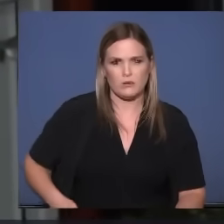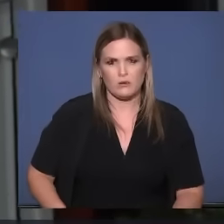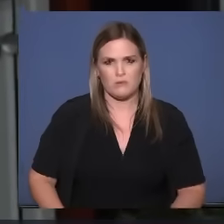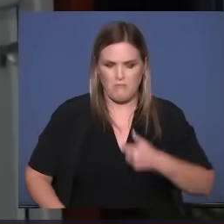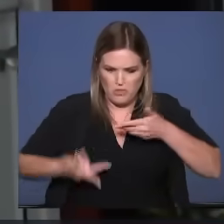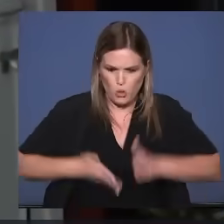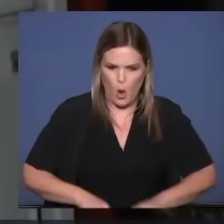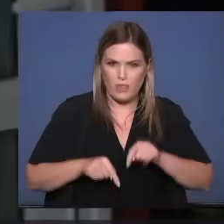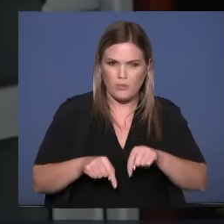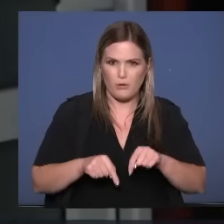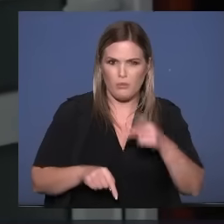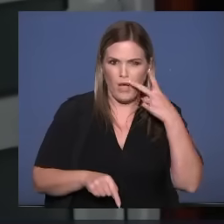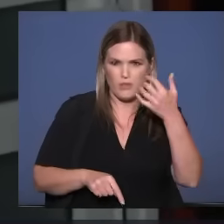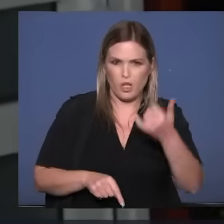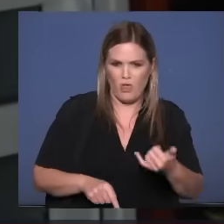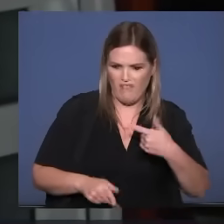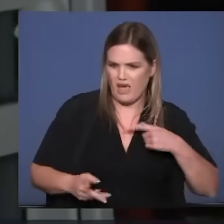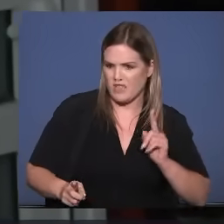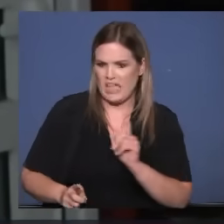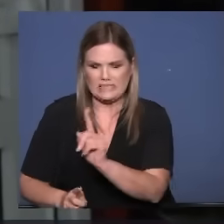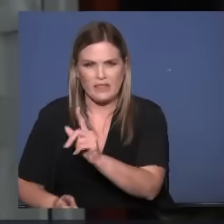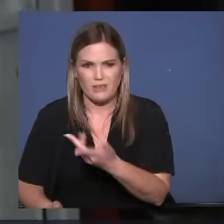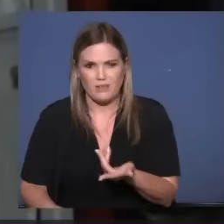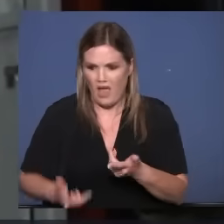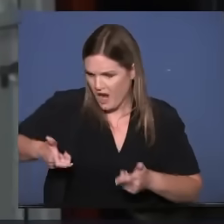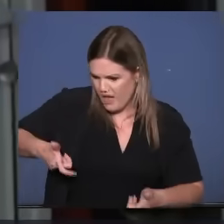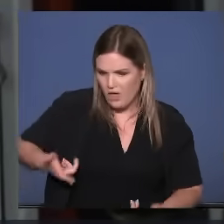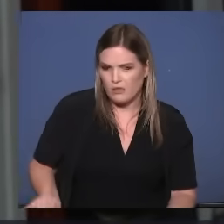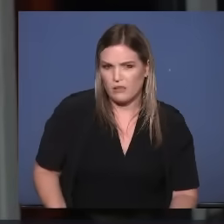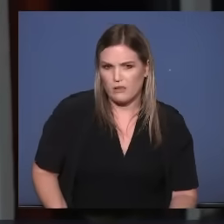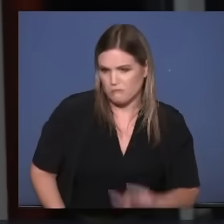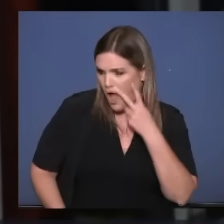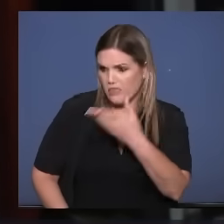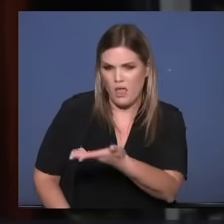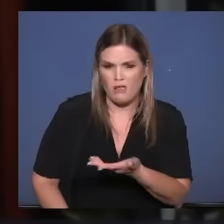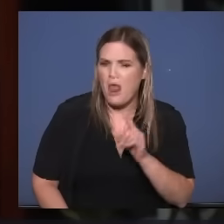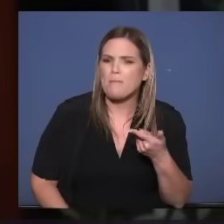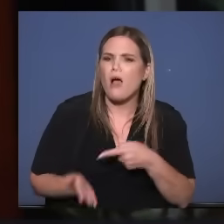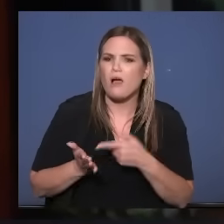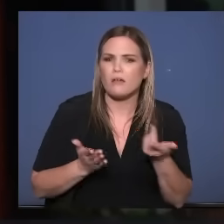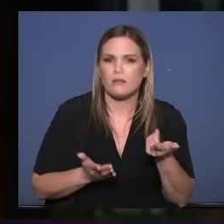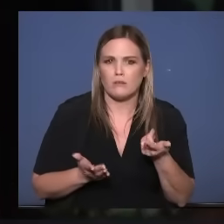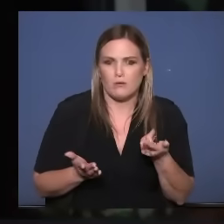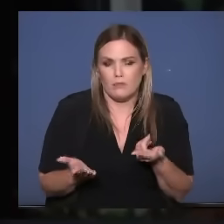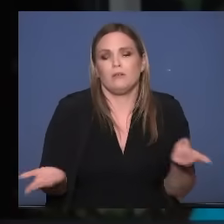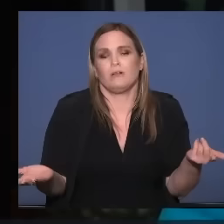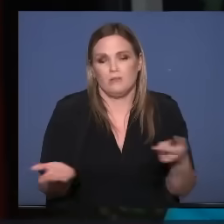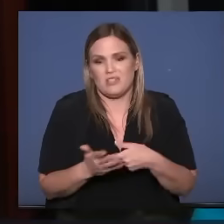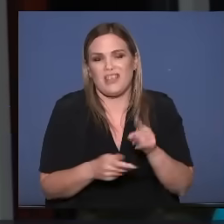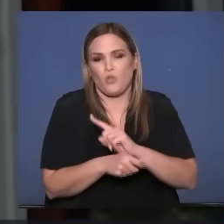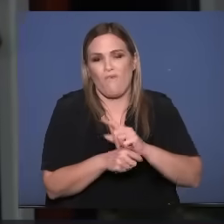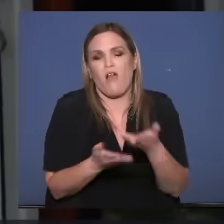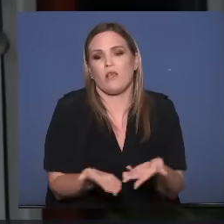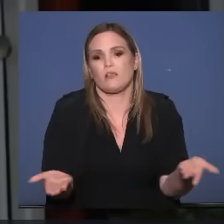ראית עכשיו שבאתם איך יצאתי אליכם עם אקדח ביד כן ראית למה למה כי זה התקופה הזאת כזאת